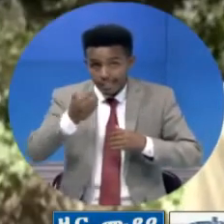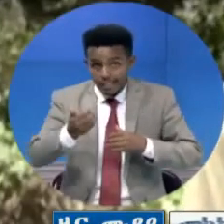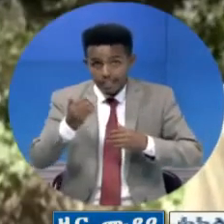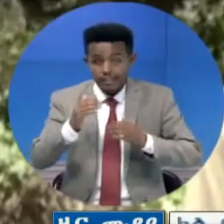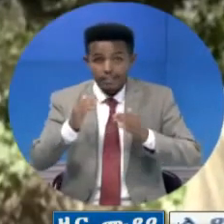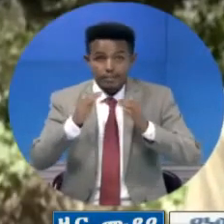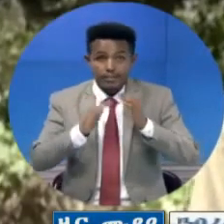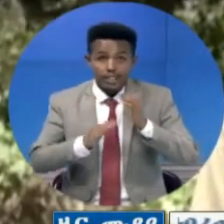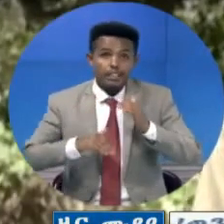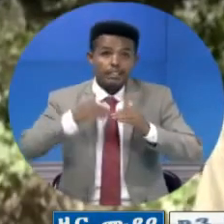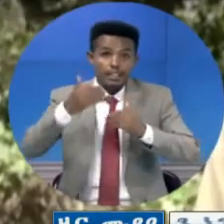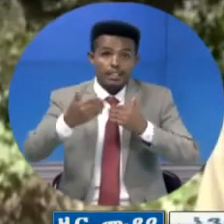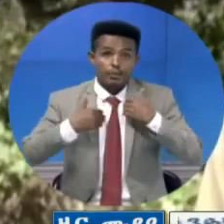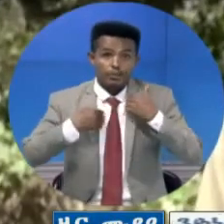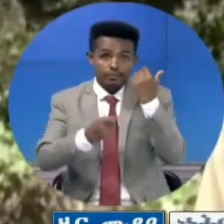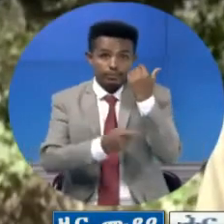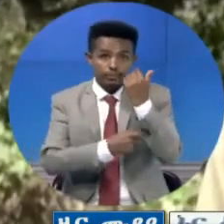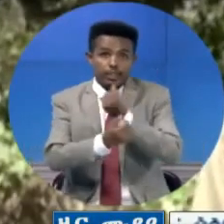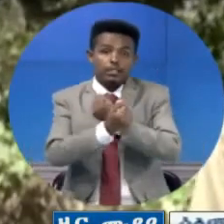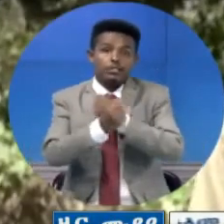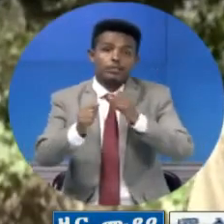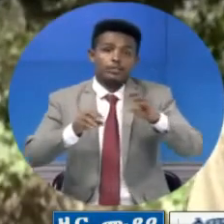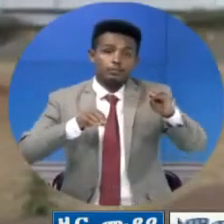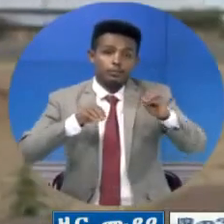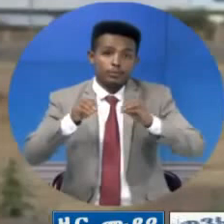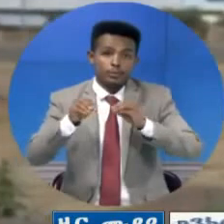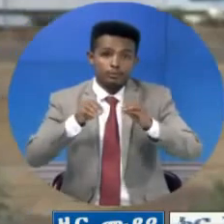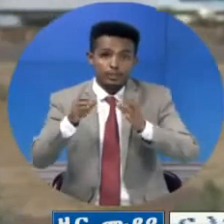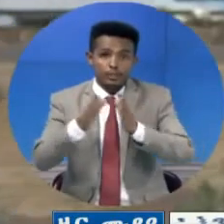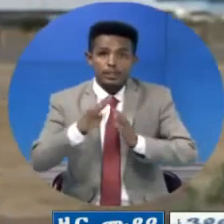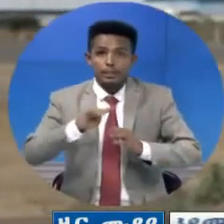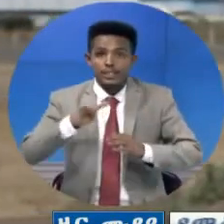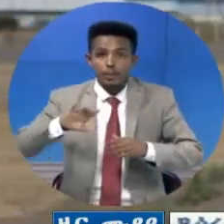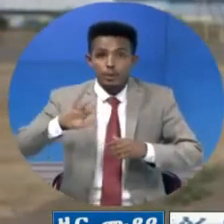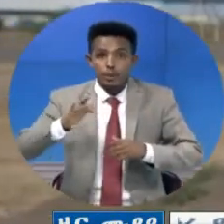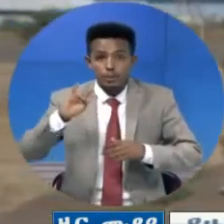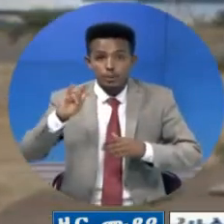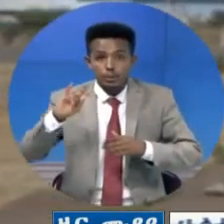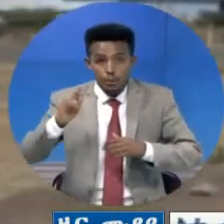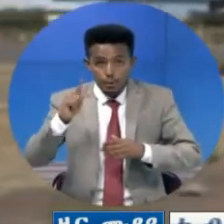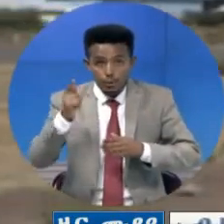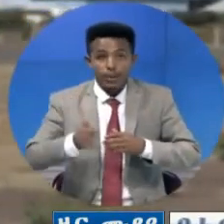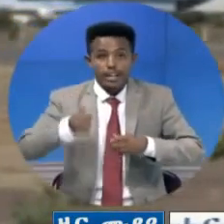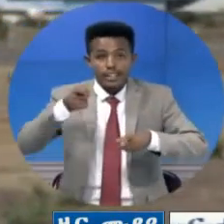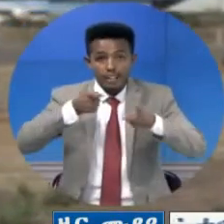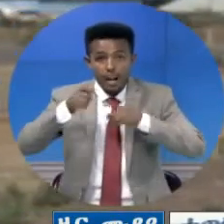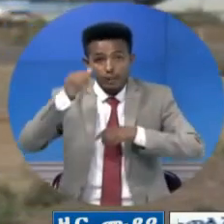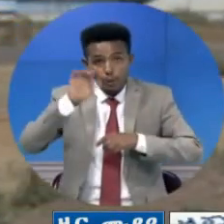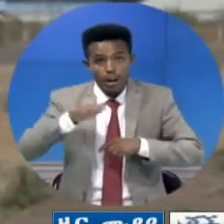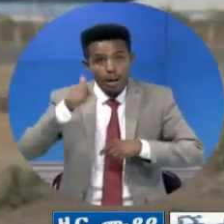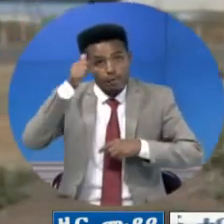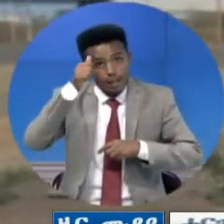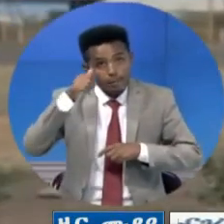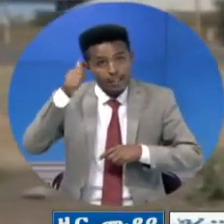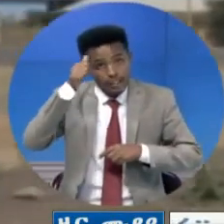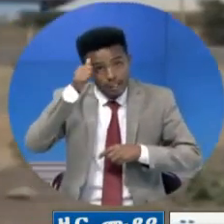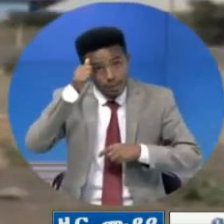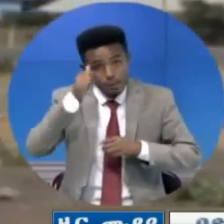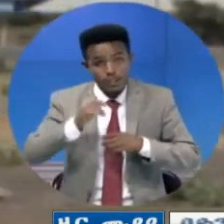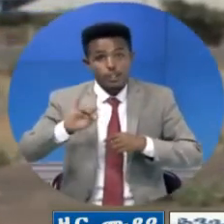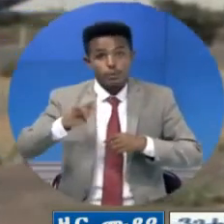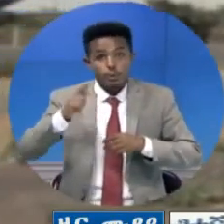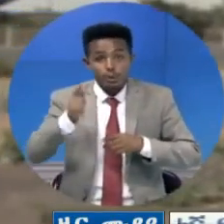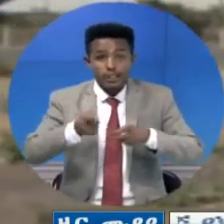ቀጣይ ያሉ ፈተናዎች ሊፈታ የሚችል እንቅስቃሴ ውስጥ ነው ያለነው። የምስራቅ ጎጃም ዞን ዋና አስተዳዳሪ አቶ አብርሃም አያሌው የዞኑ አስተዳደር